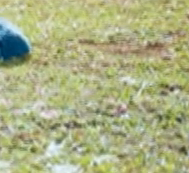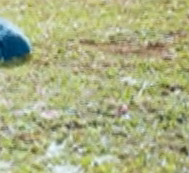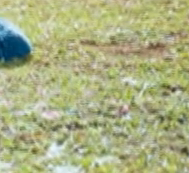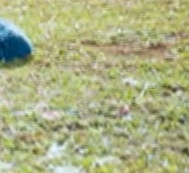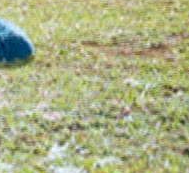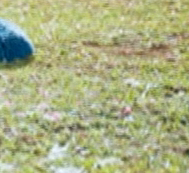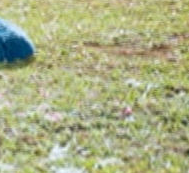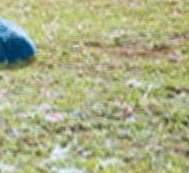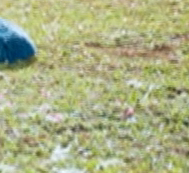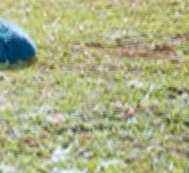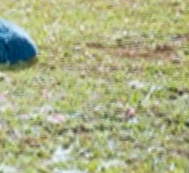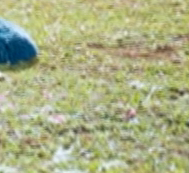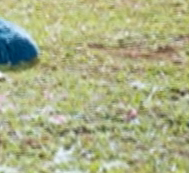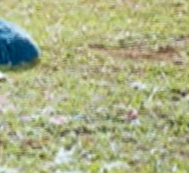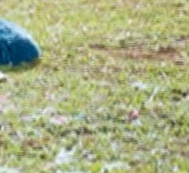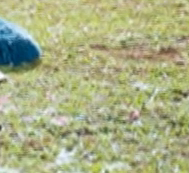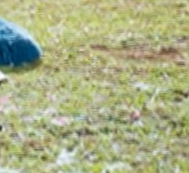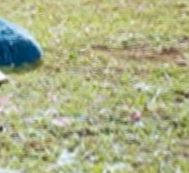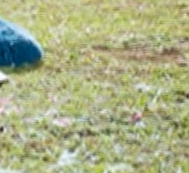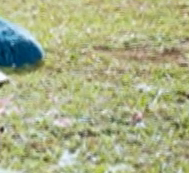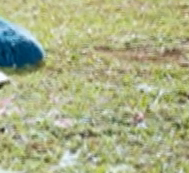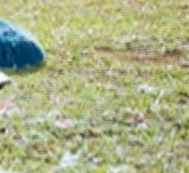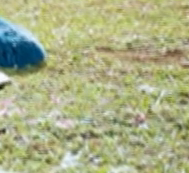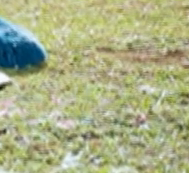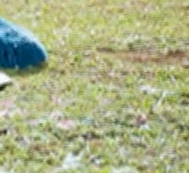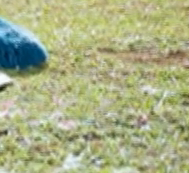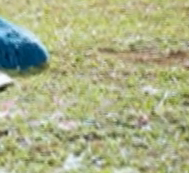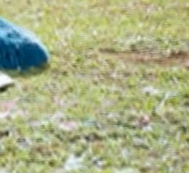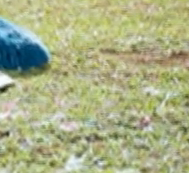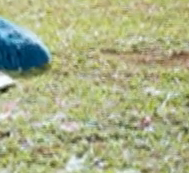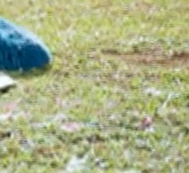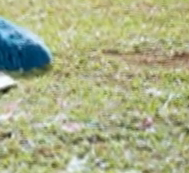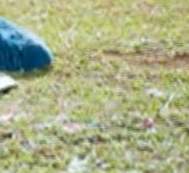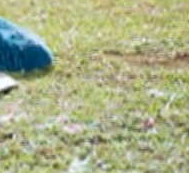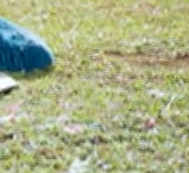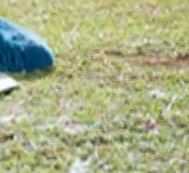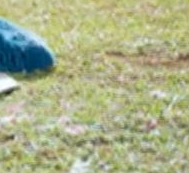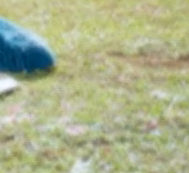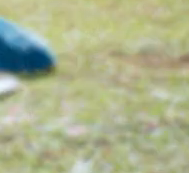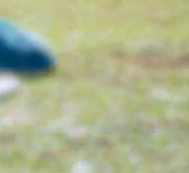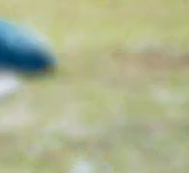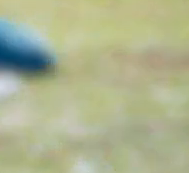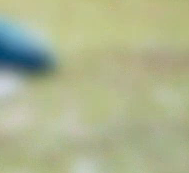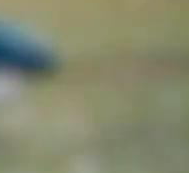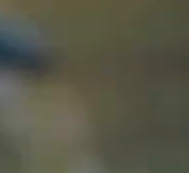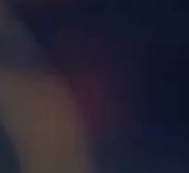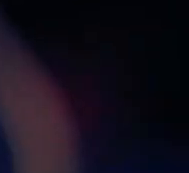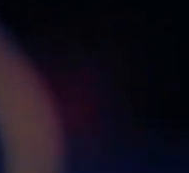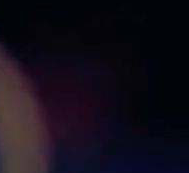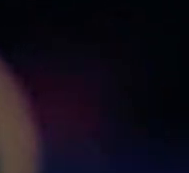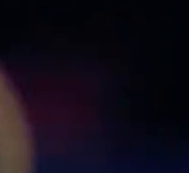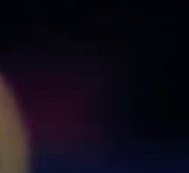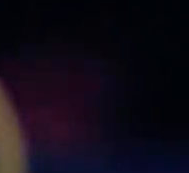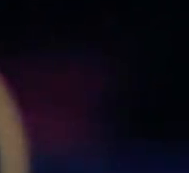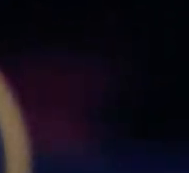for 7 years na dili gid ko mag-entertain. That's why wala na ko siya gipansin.